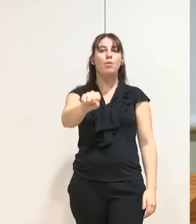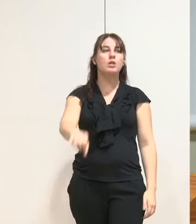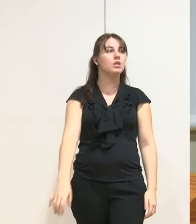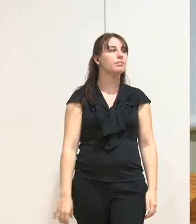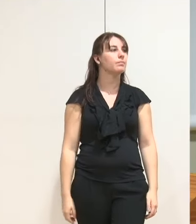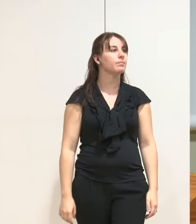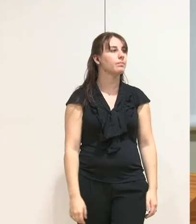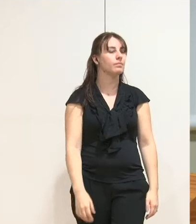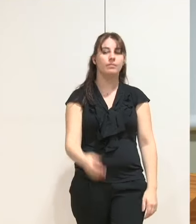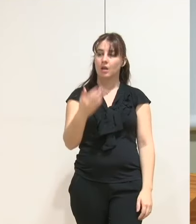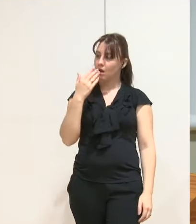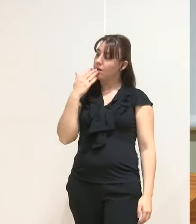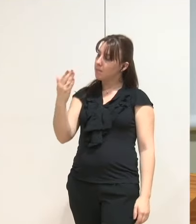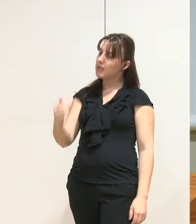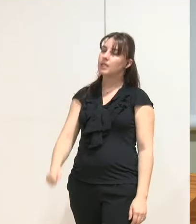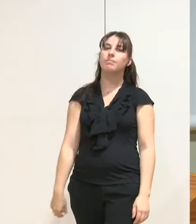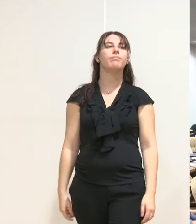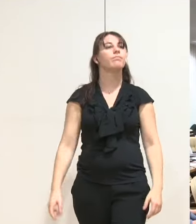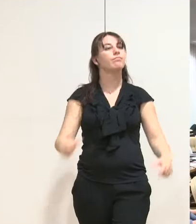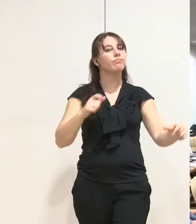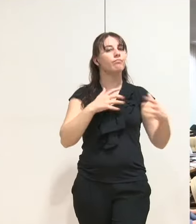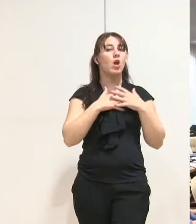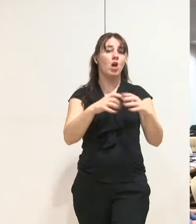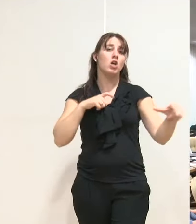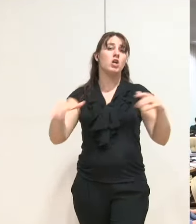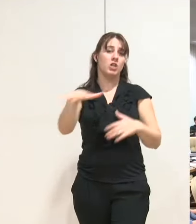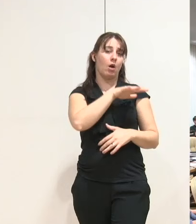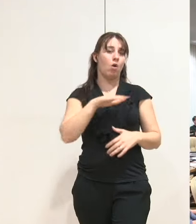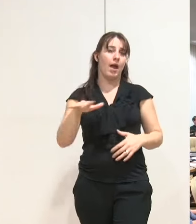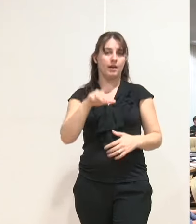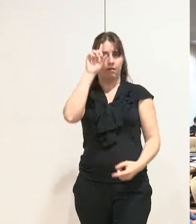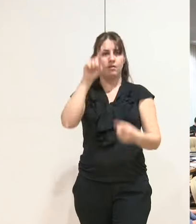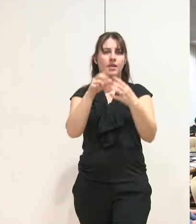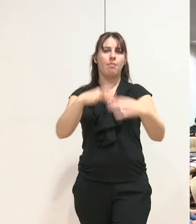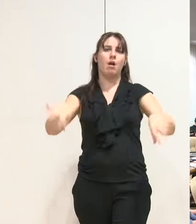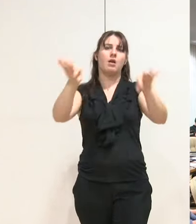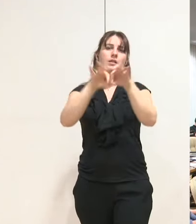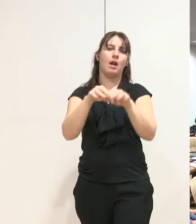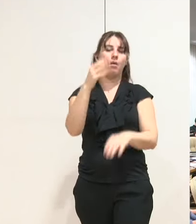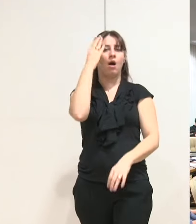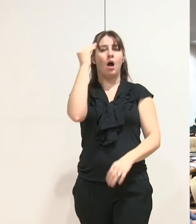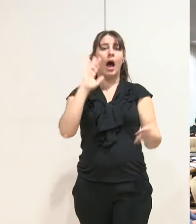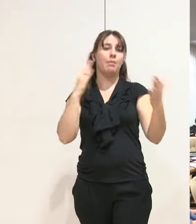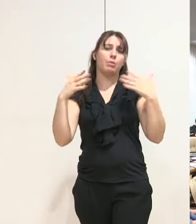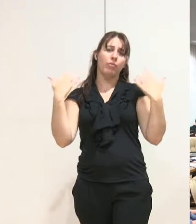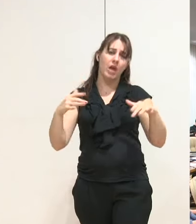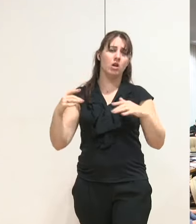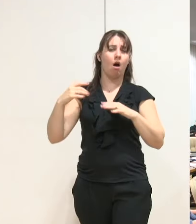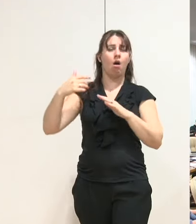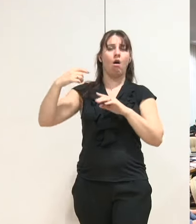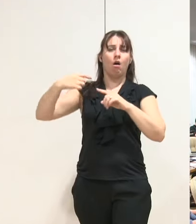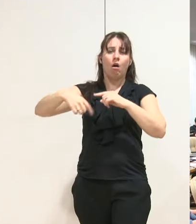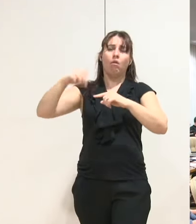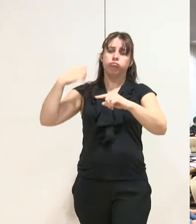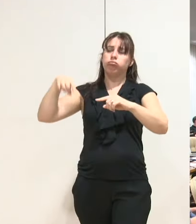Olmos merci chers collègues nous avons déjà pu débattre de l'avenir d'alpeexo très longuement lors de plusieurs conseils municipaux